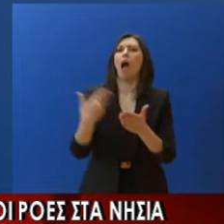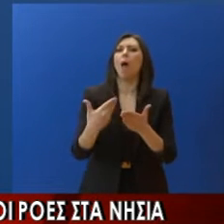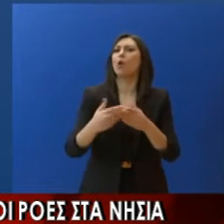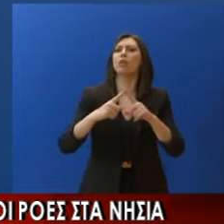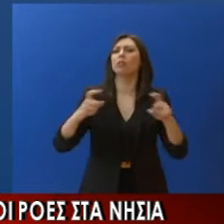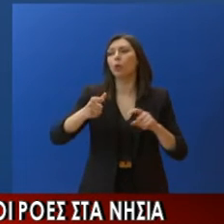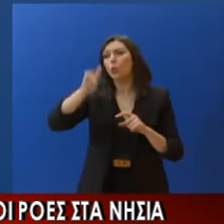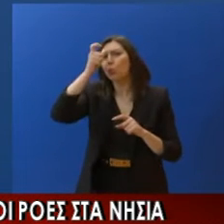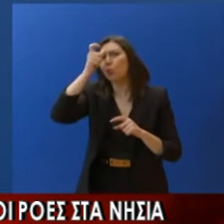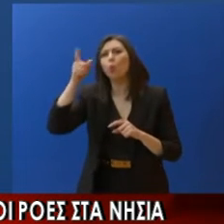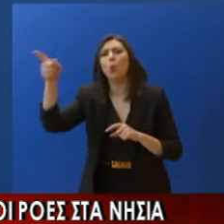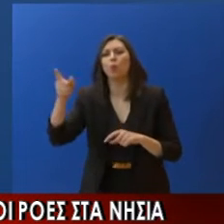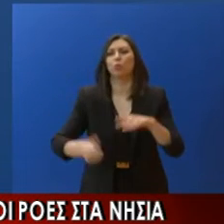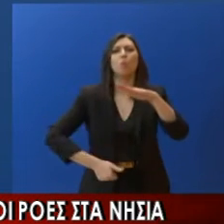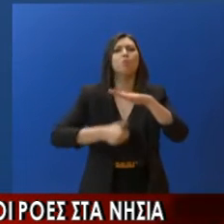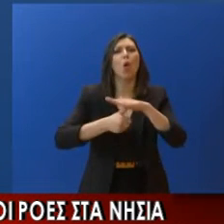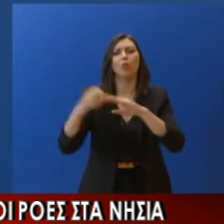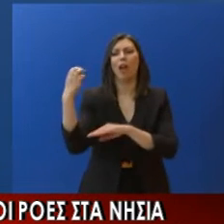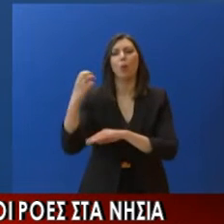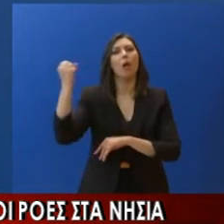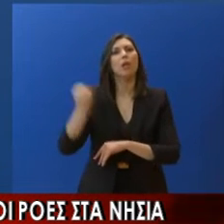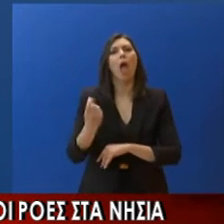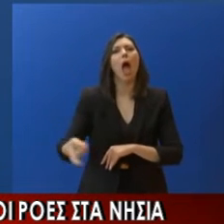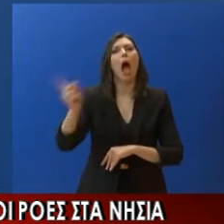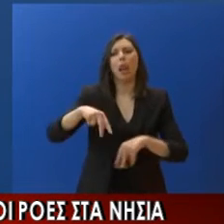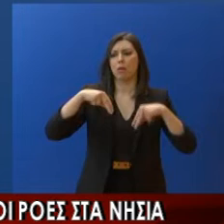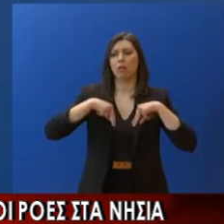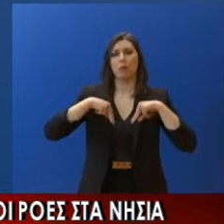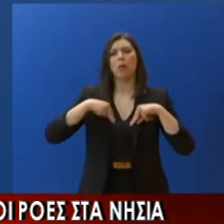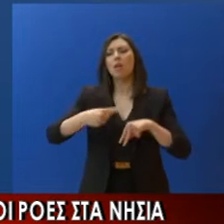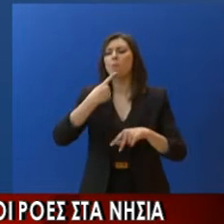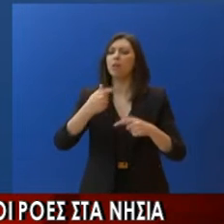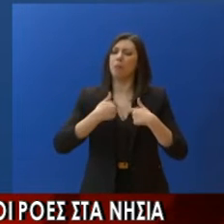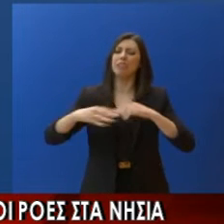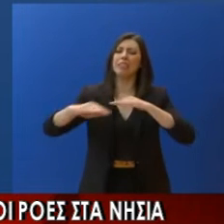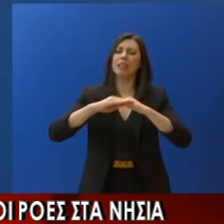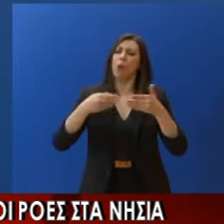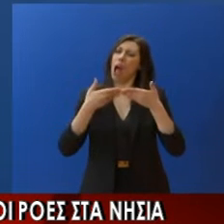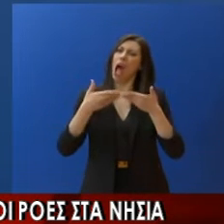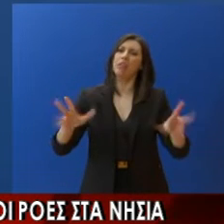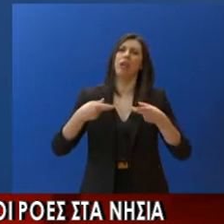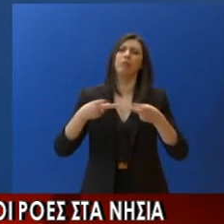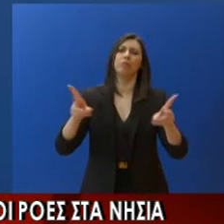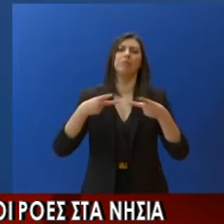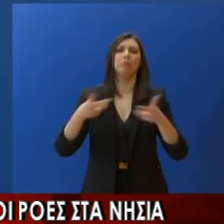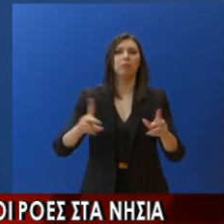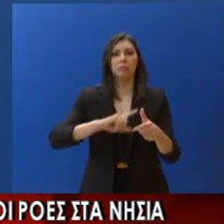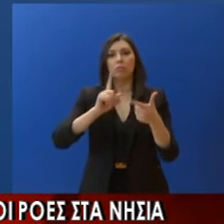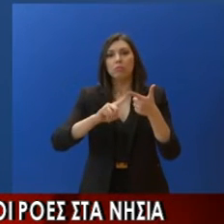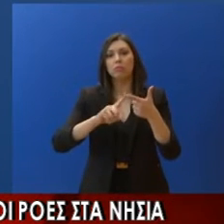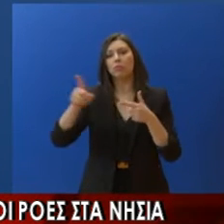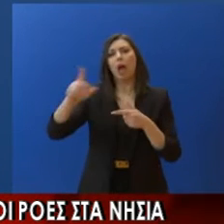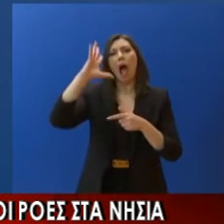αξιωματούχων της γειτονικής χώρας ότι άνοιξαν τα σύνορα. Η συγκέντρωση μεταναστών στο κέντρο της Κωνσταντινούπολης, της Αδριανούπολης και